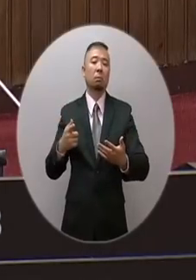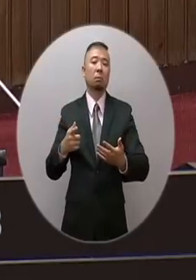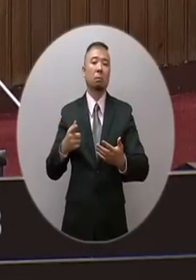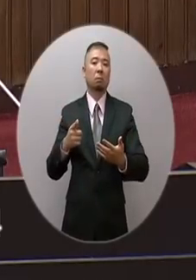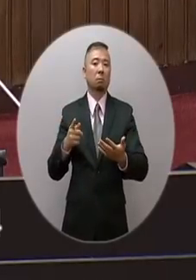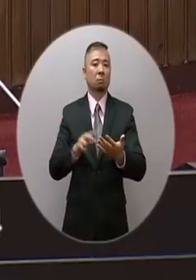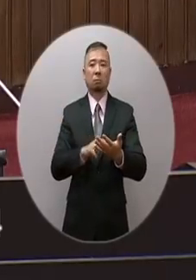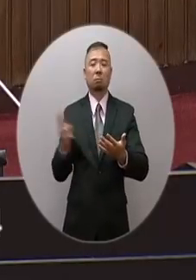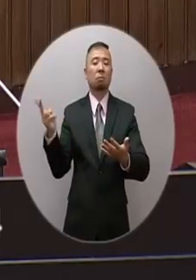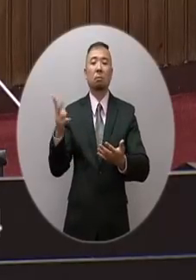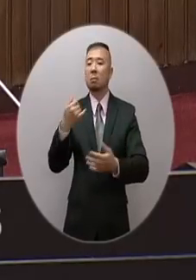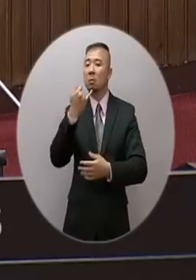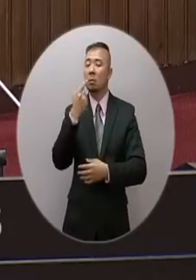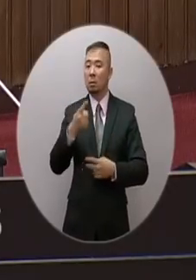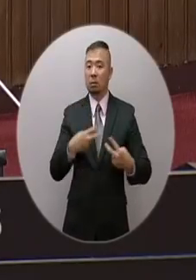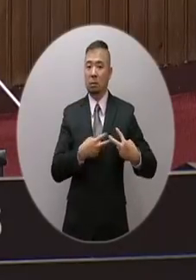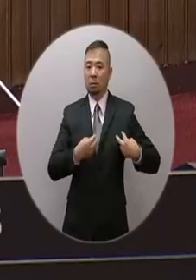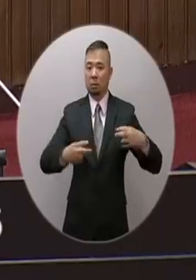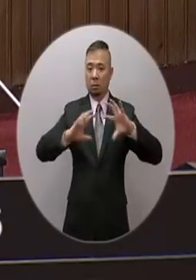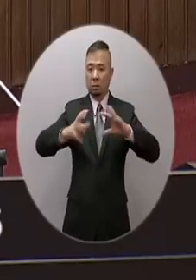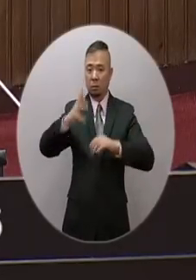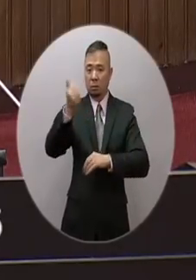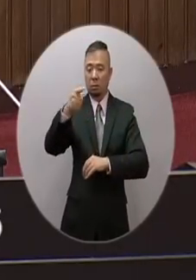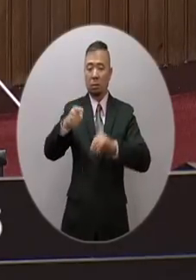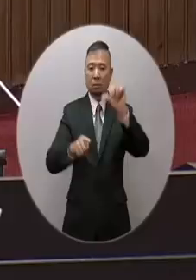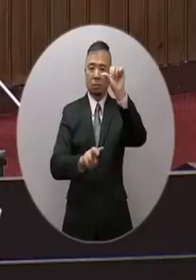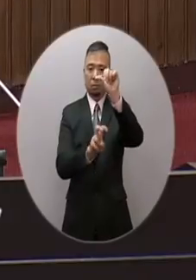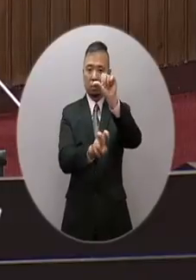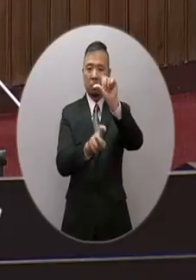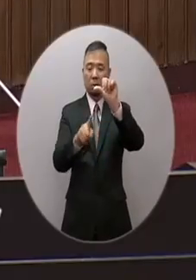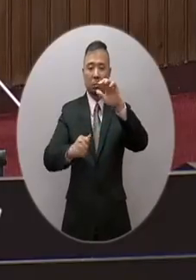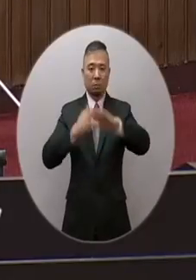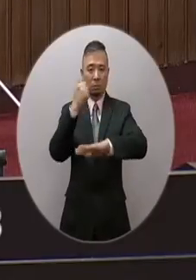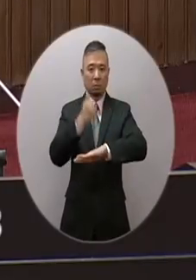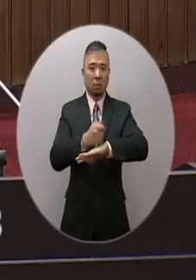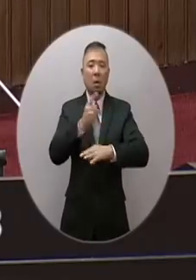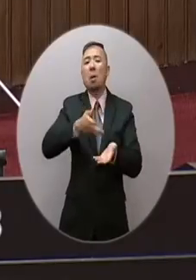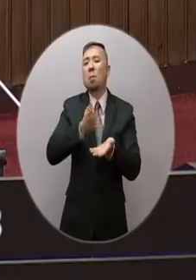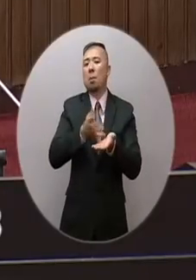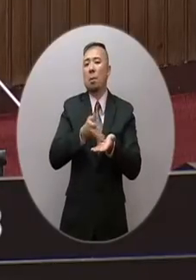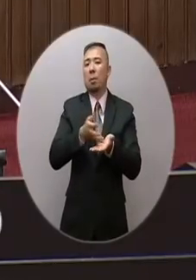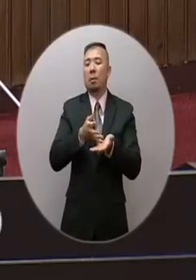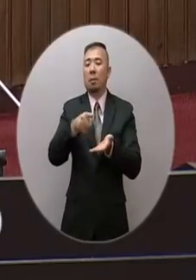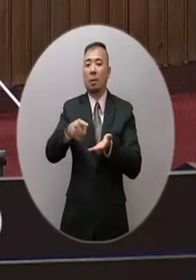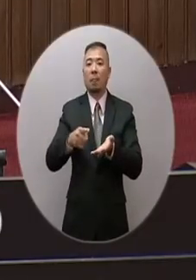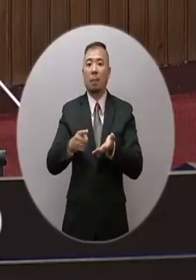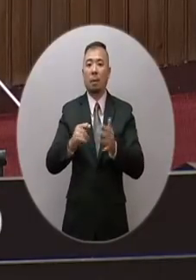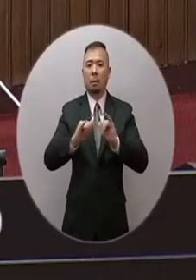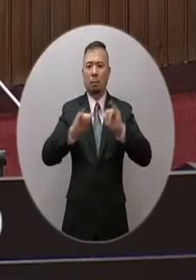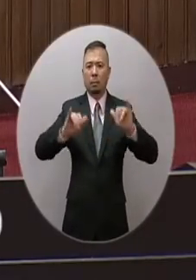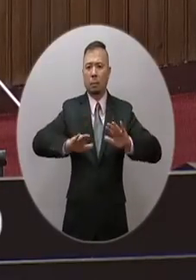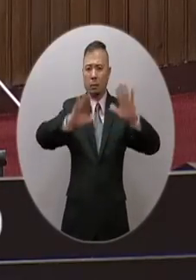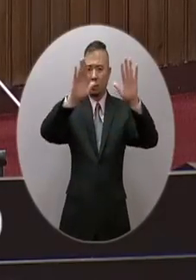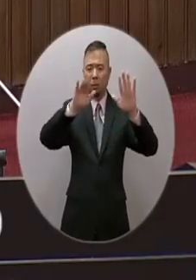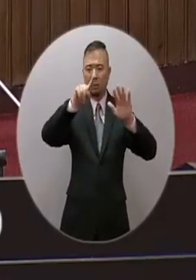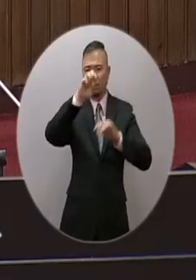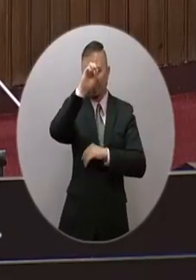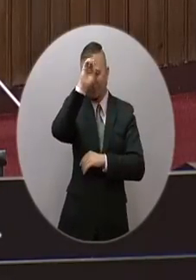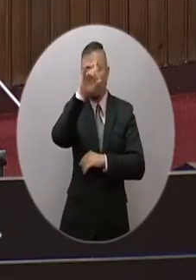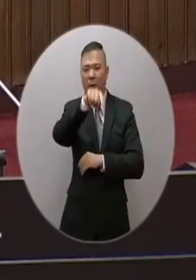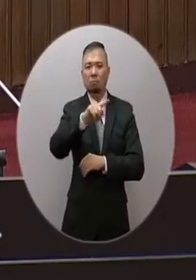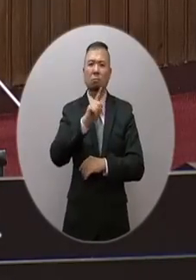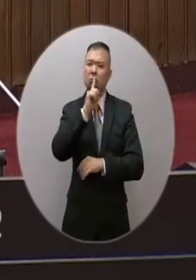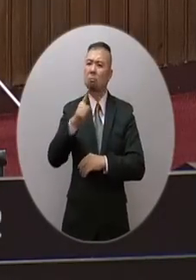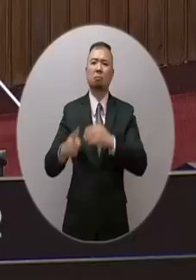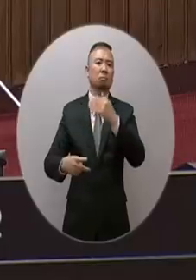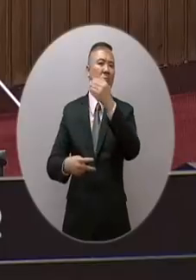析蔡总统520就职演说，民进党政府既未完全否定九二共识，却